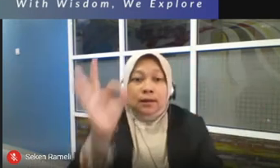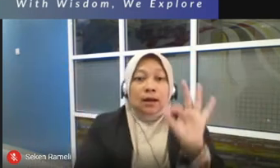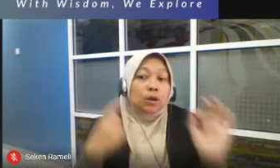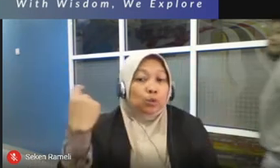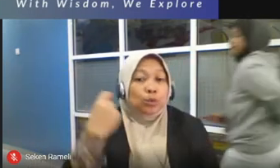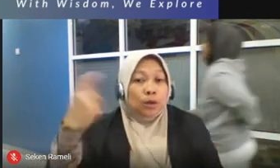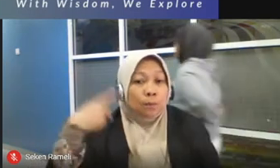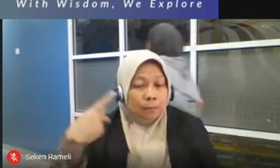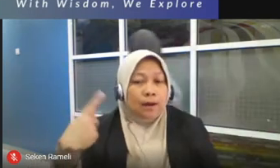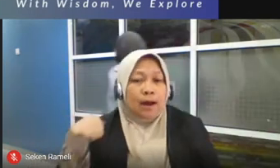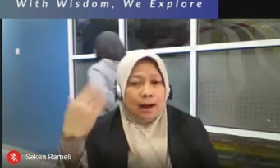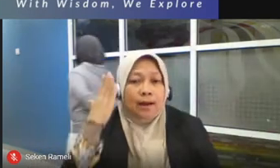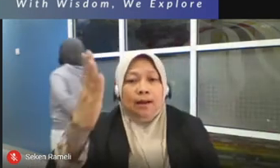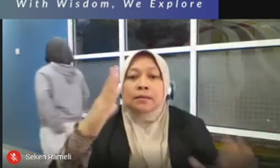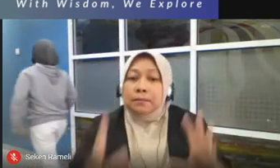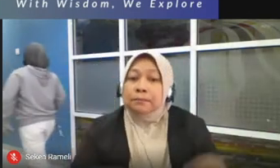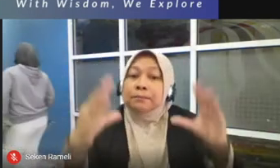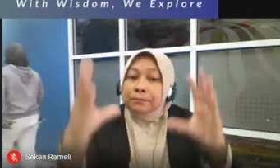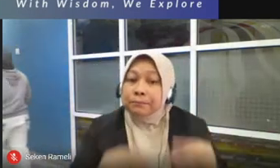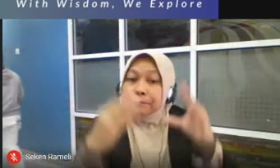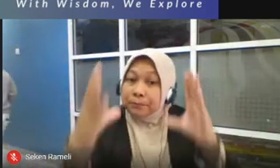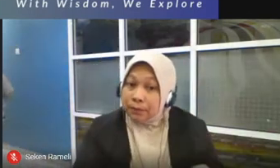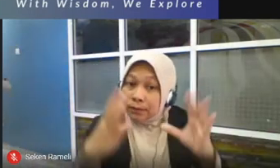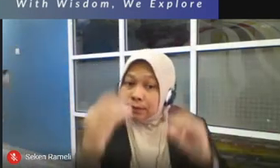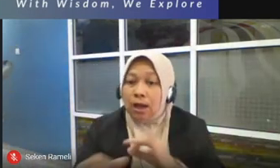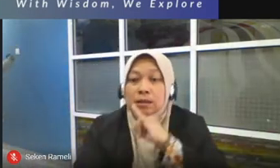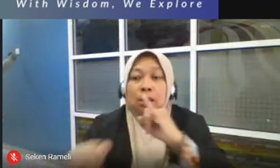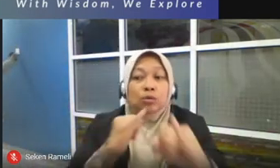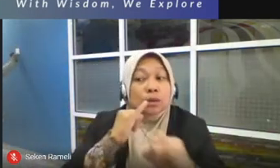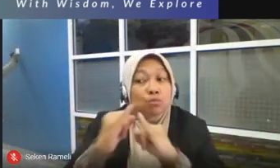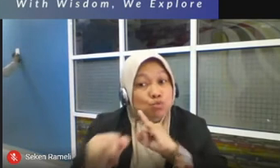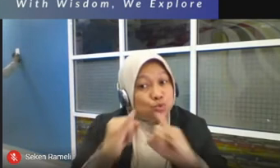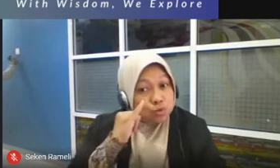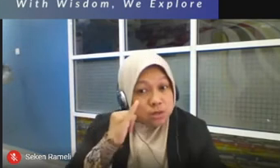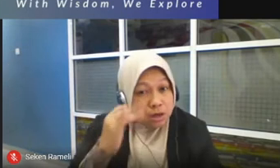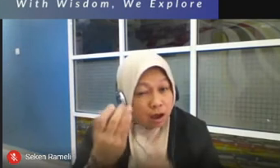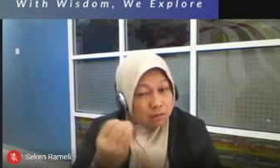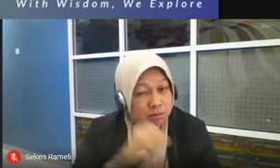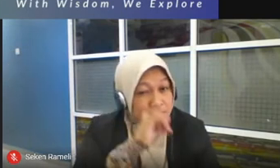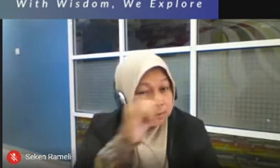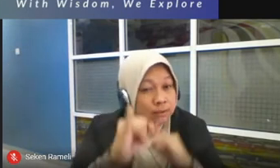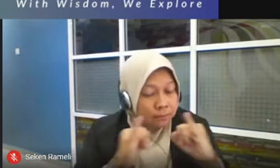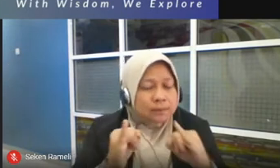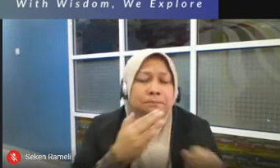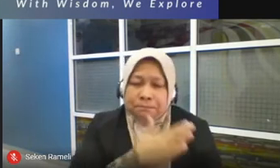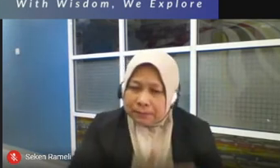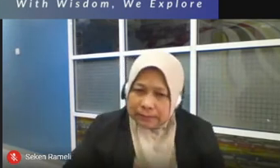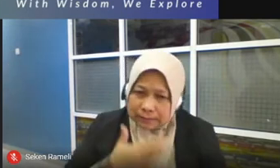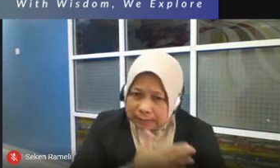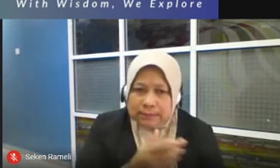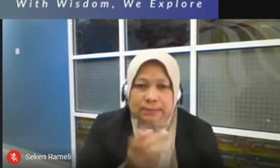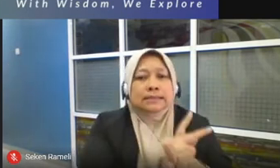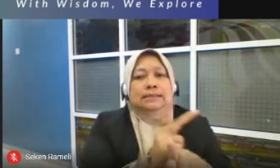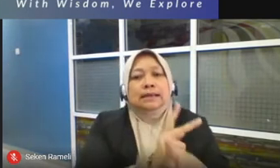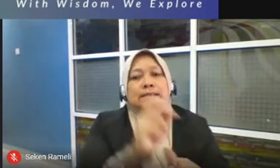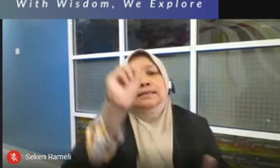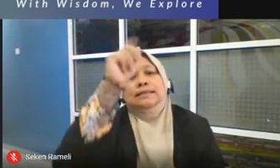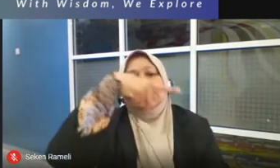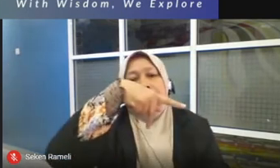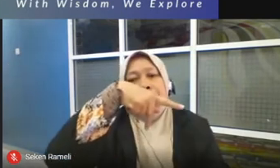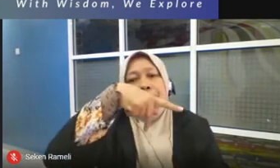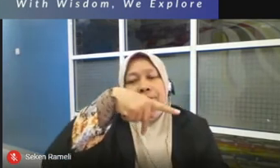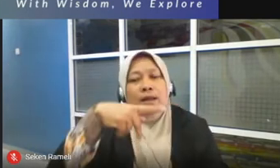puan-puan akan menghadiri temuduga, elakkan sangat-sangat bahasa tubuh badan yang negatif. Jangan,